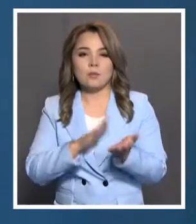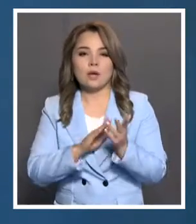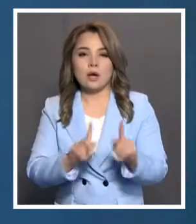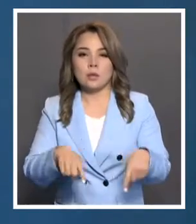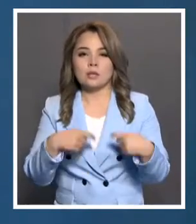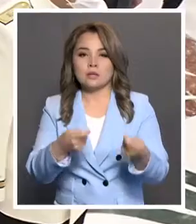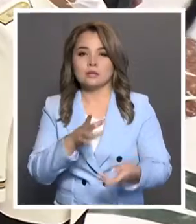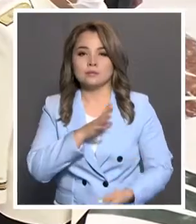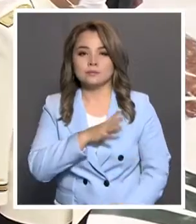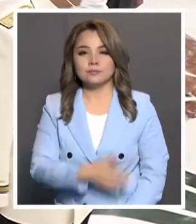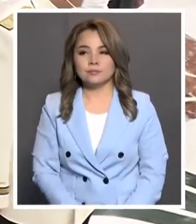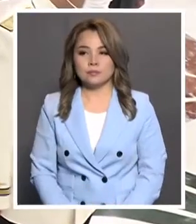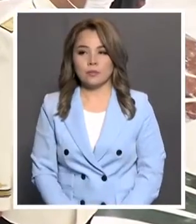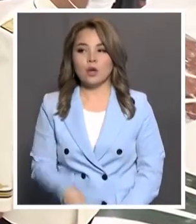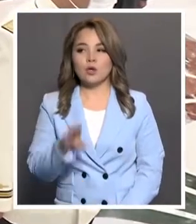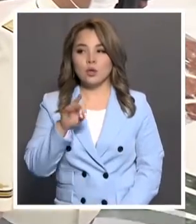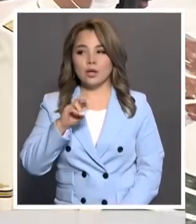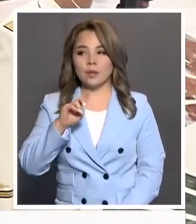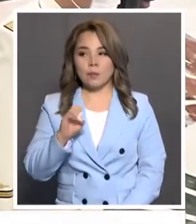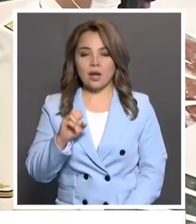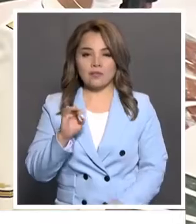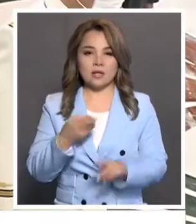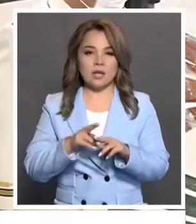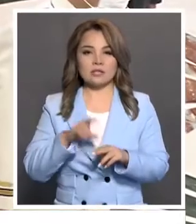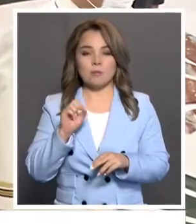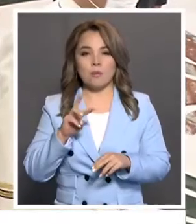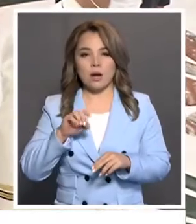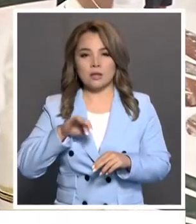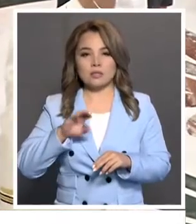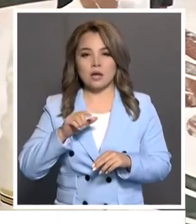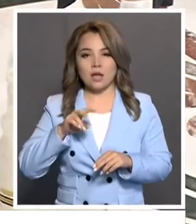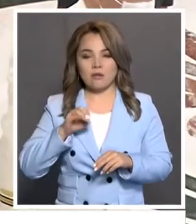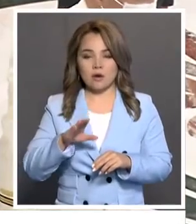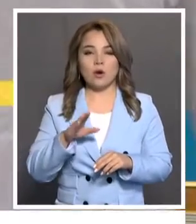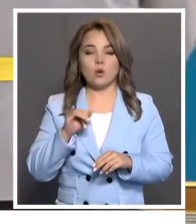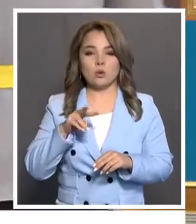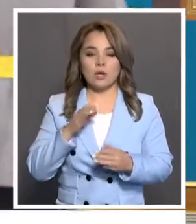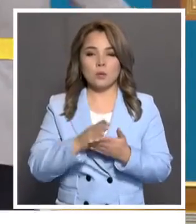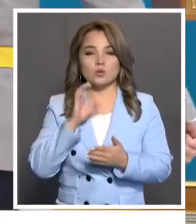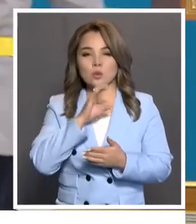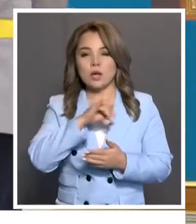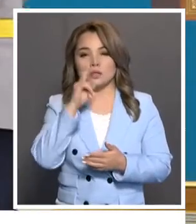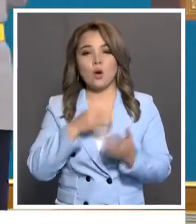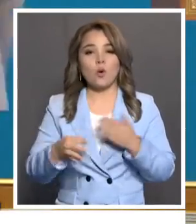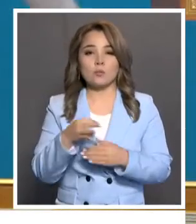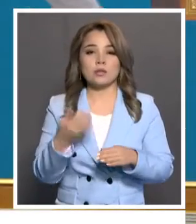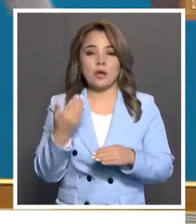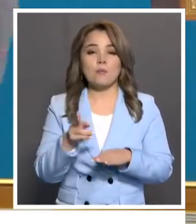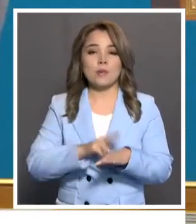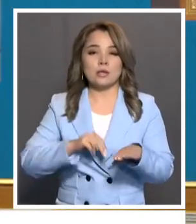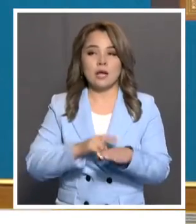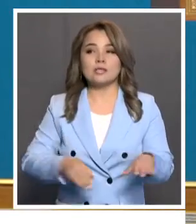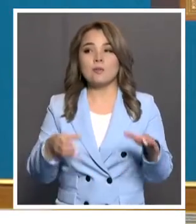алды. Төлебаев Марат Сағынтайұлы, солтүстік Қазақстан облысы